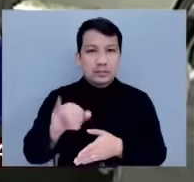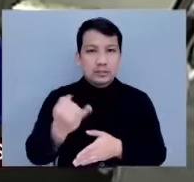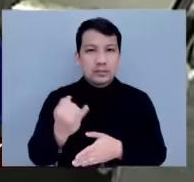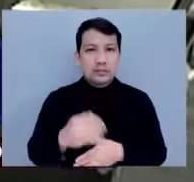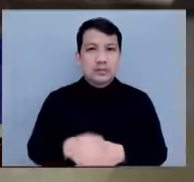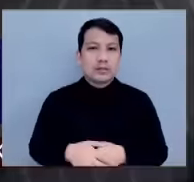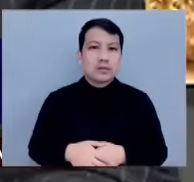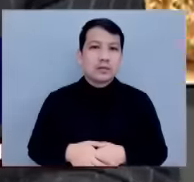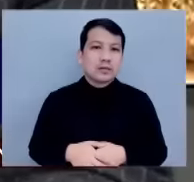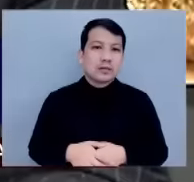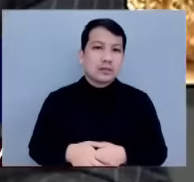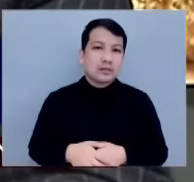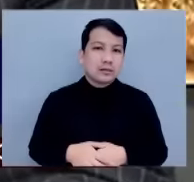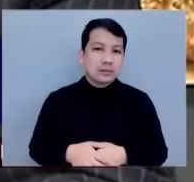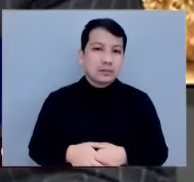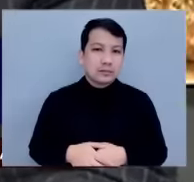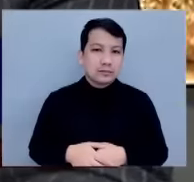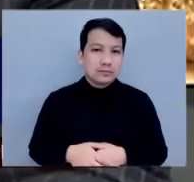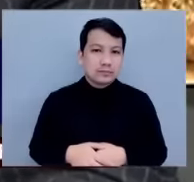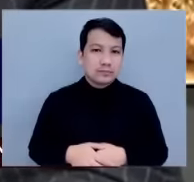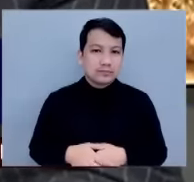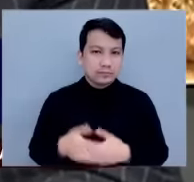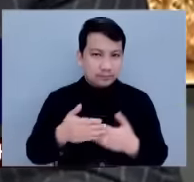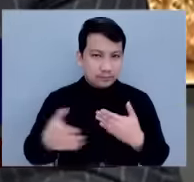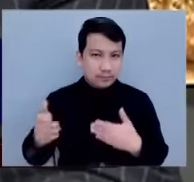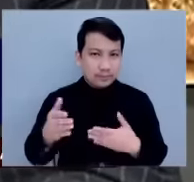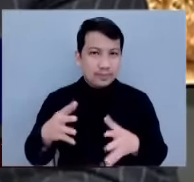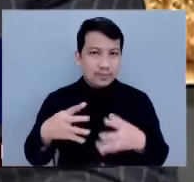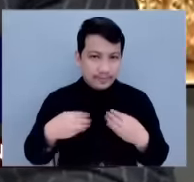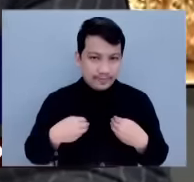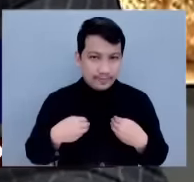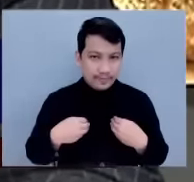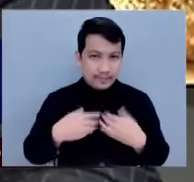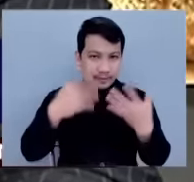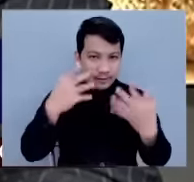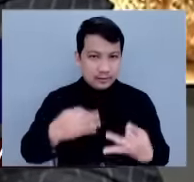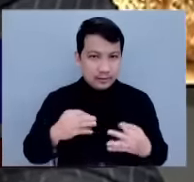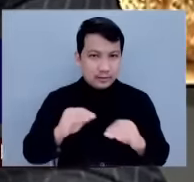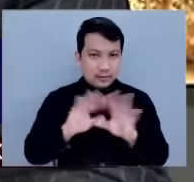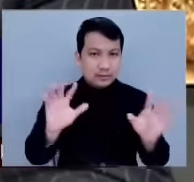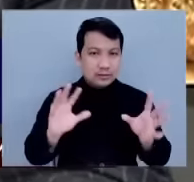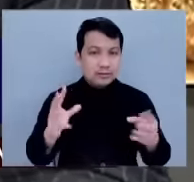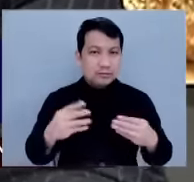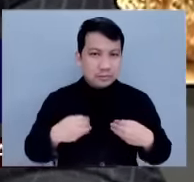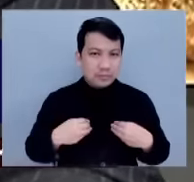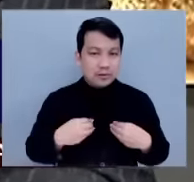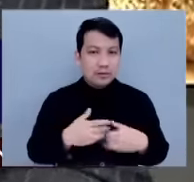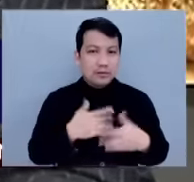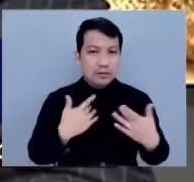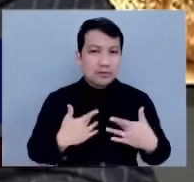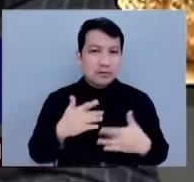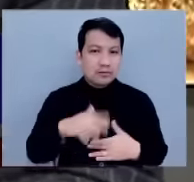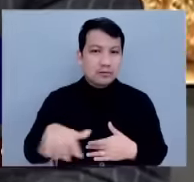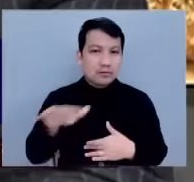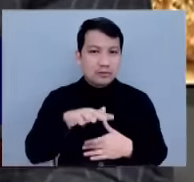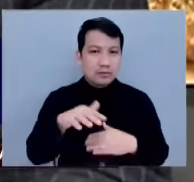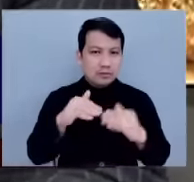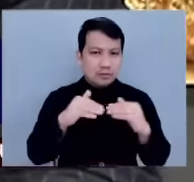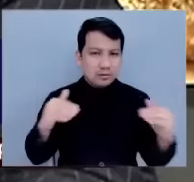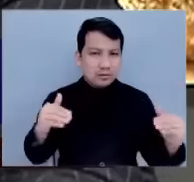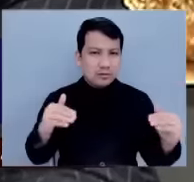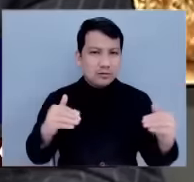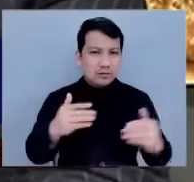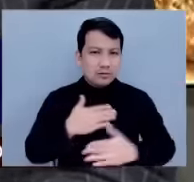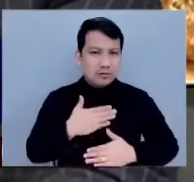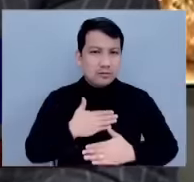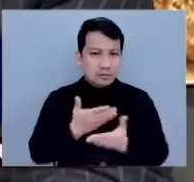lang, aming panalangin, mag-move on na tayong lahat. Tanggapin natin ng desisyon ng maluwag sa ating puso para lahat tayo bati-bati ulit. No? Papasayahin